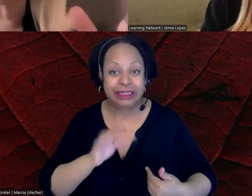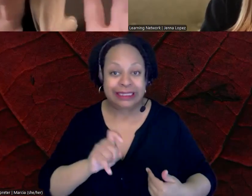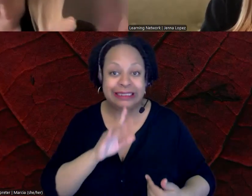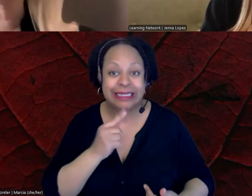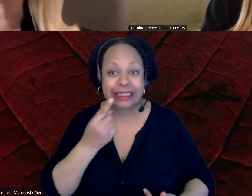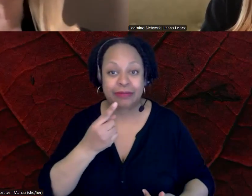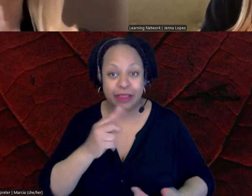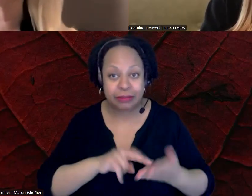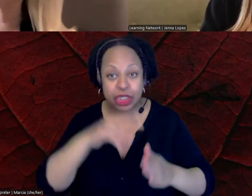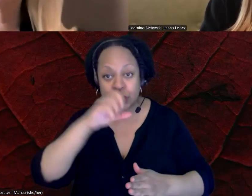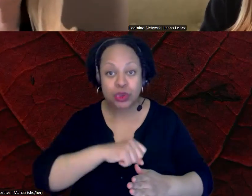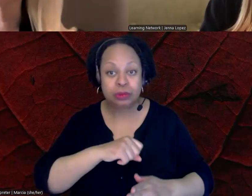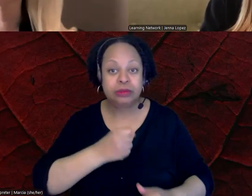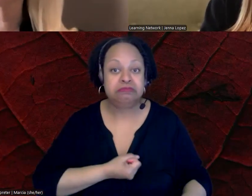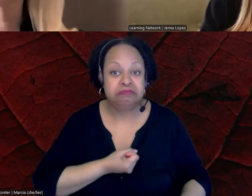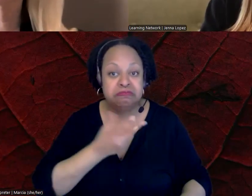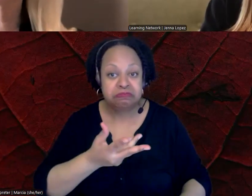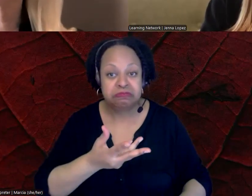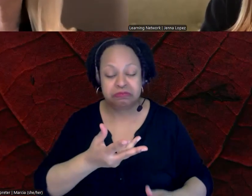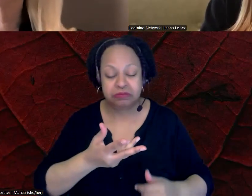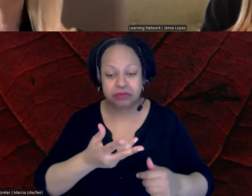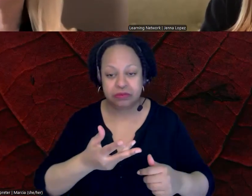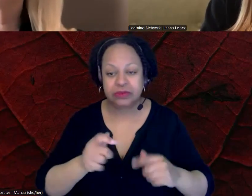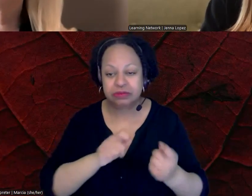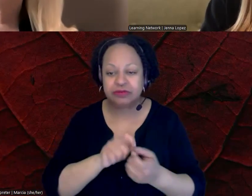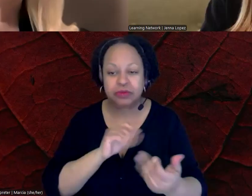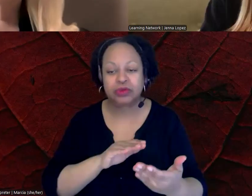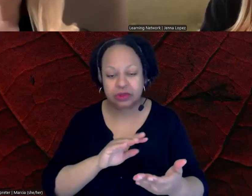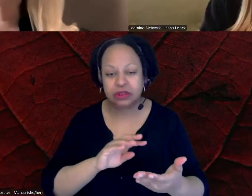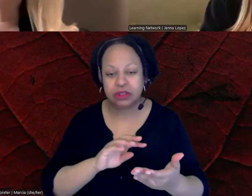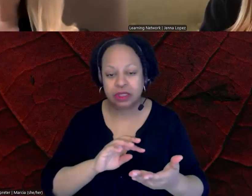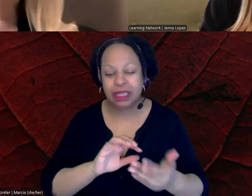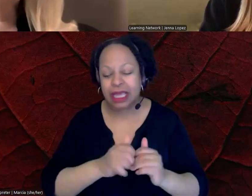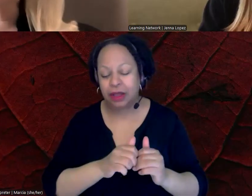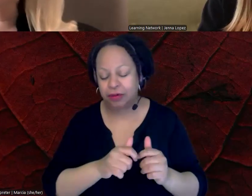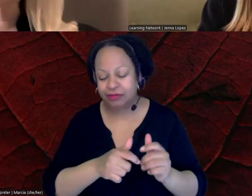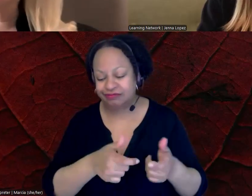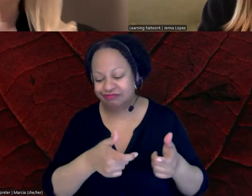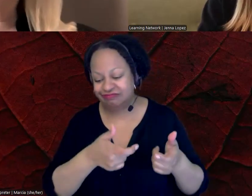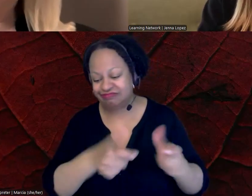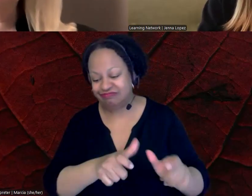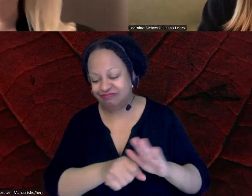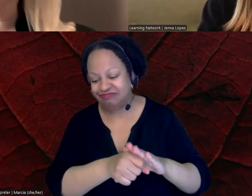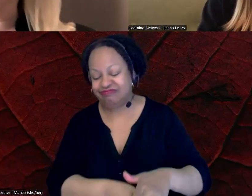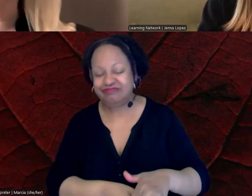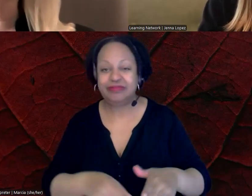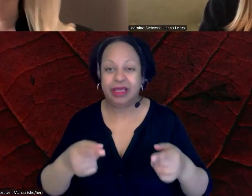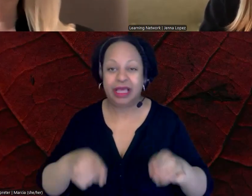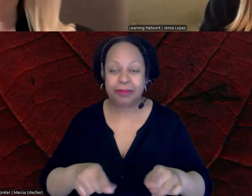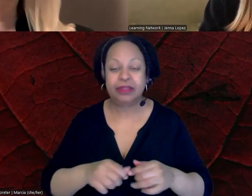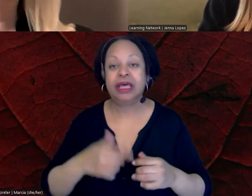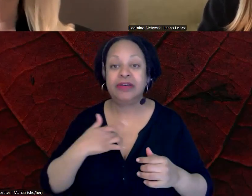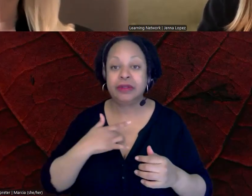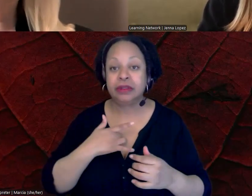du stéréotypage qui a été tissé dans cette polarisation qu'on voit dans le domaine. Alors, je dirais qu'il